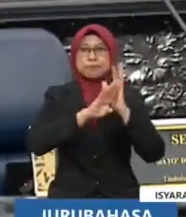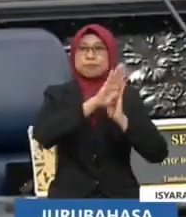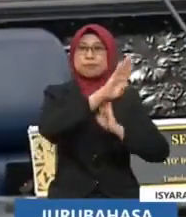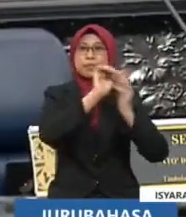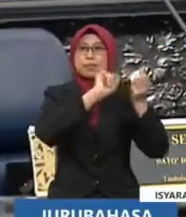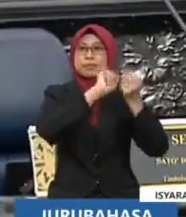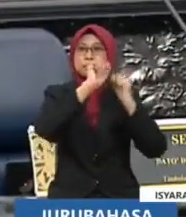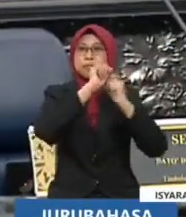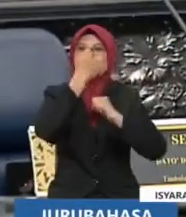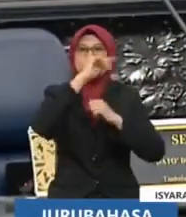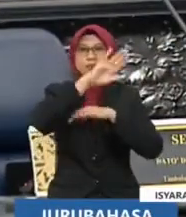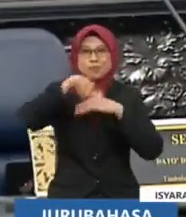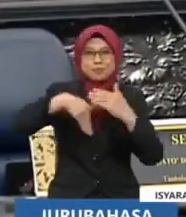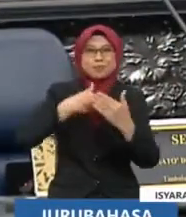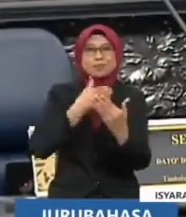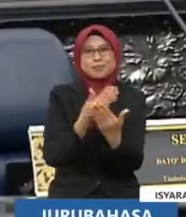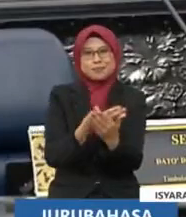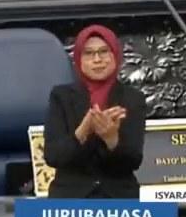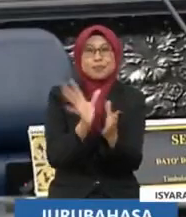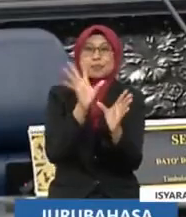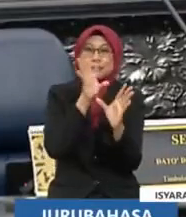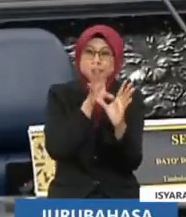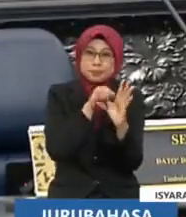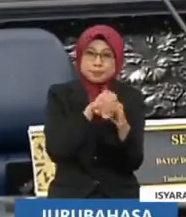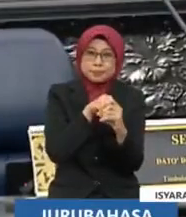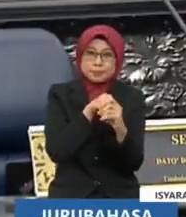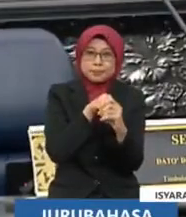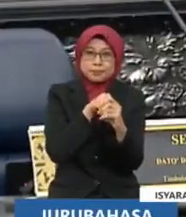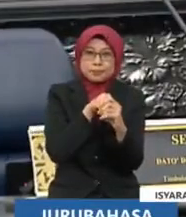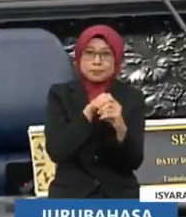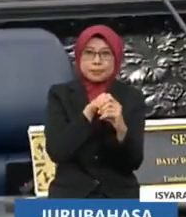sukan untuk semua termasuk